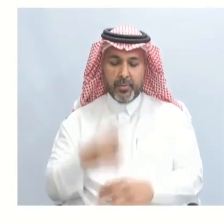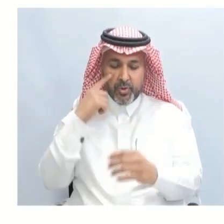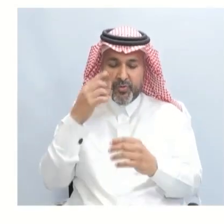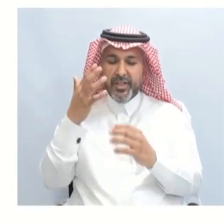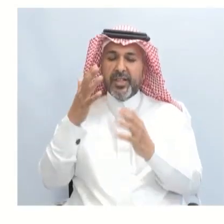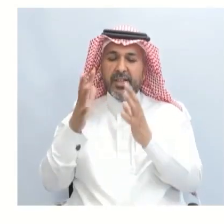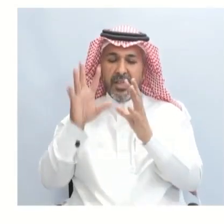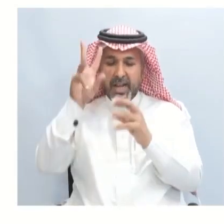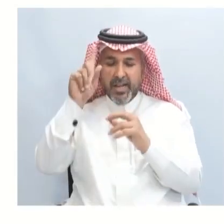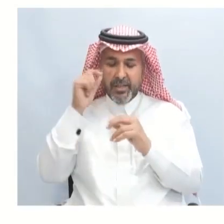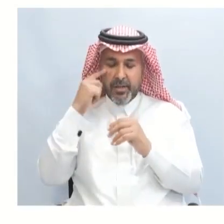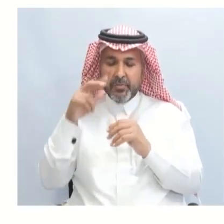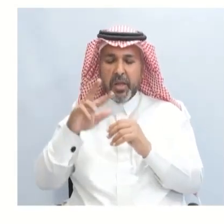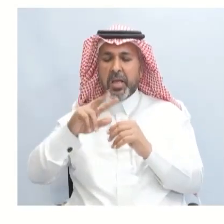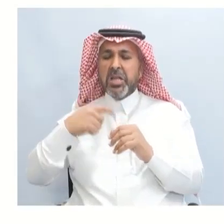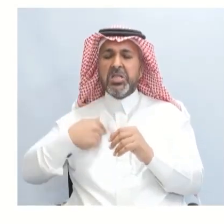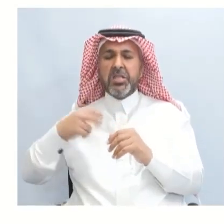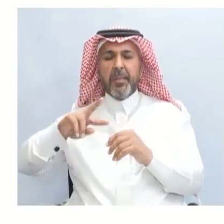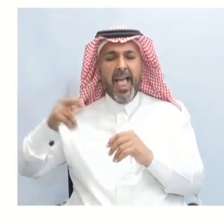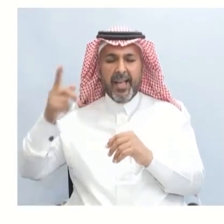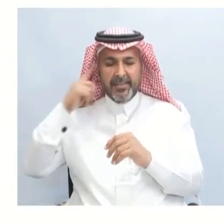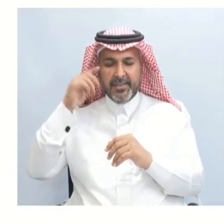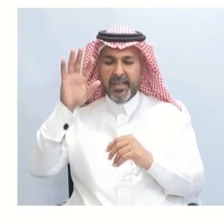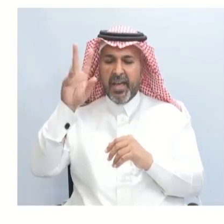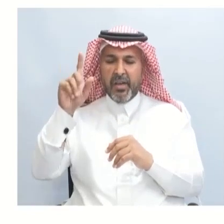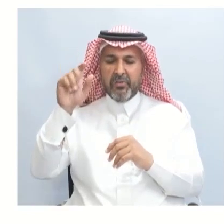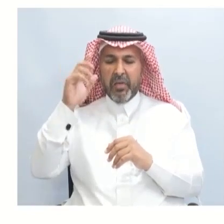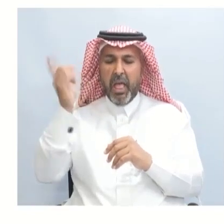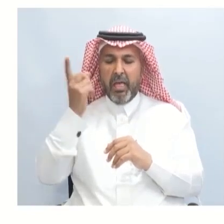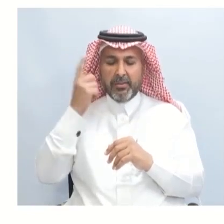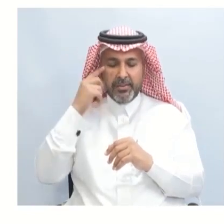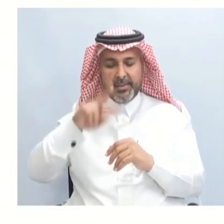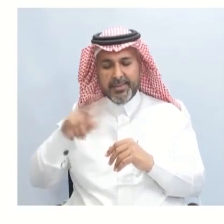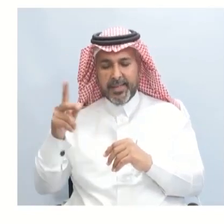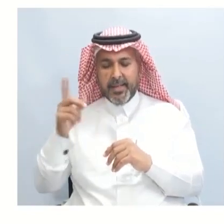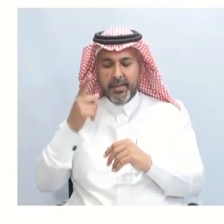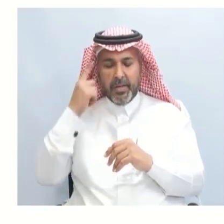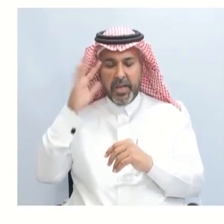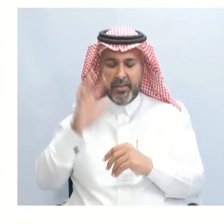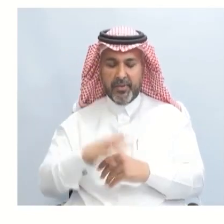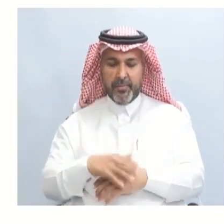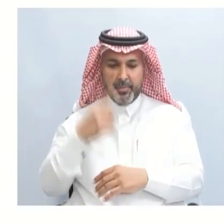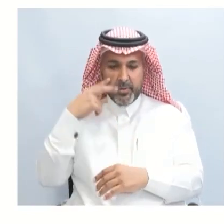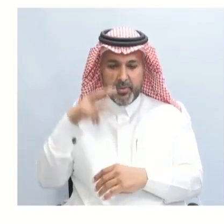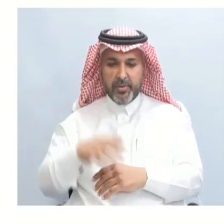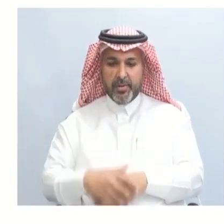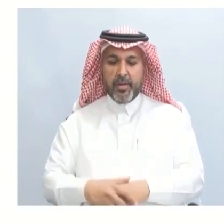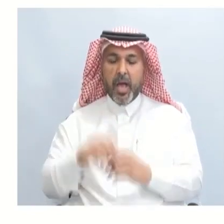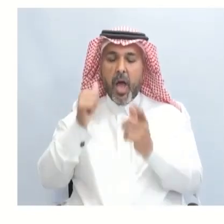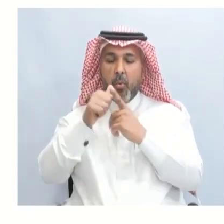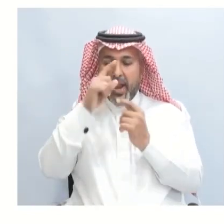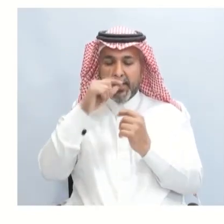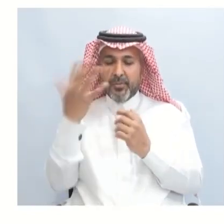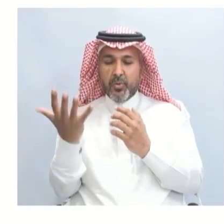نختلف عليها ام اس ولا ام 1 وام 2 لا نختلف هذه رموز وترميز صغيره توضع تحت الحرف اذا كتله الاول في كتله